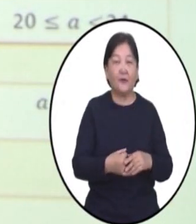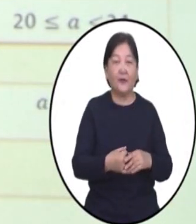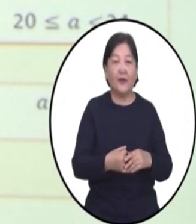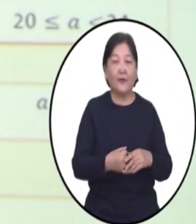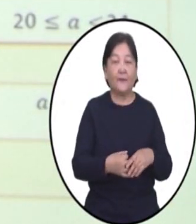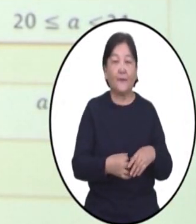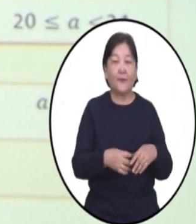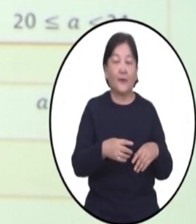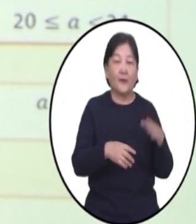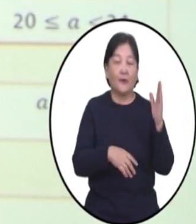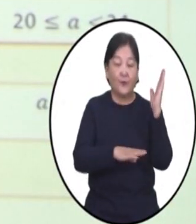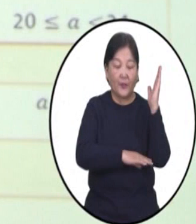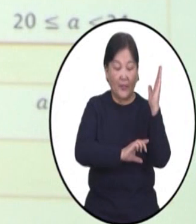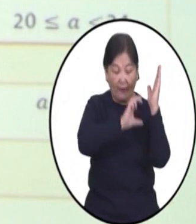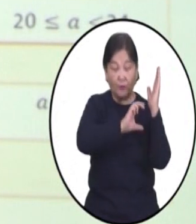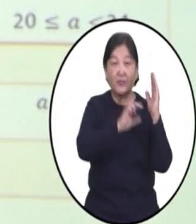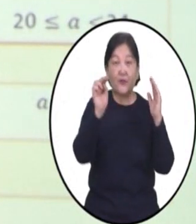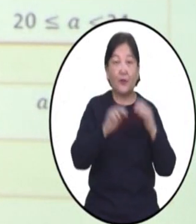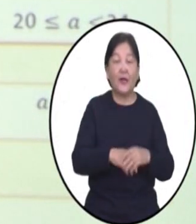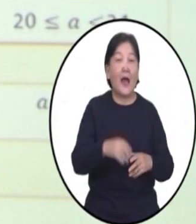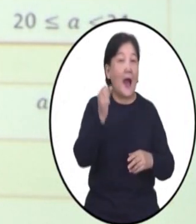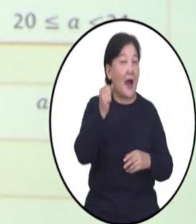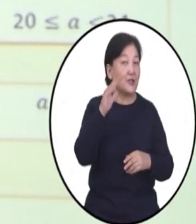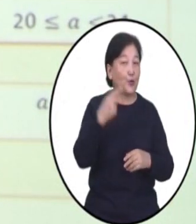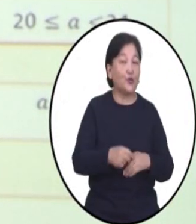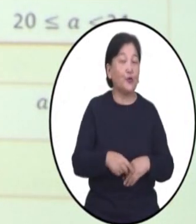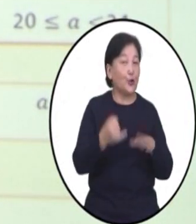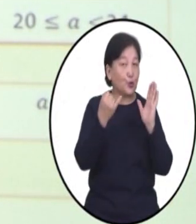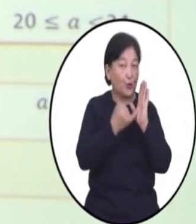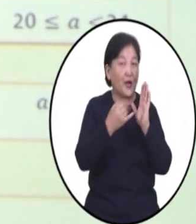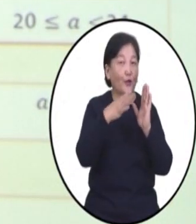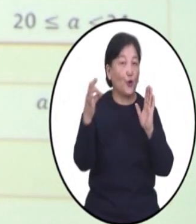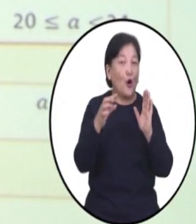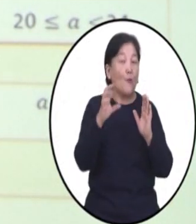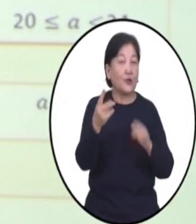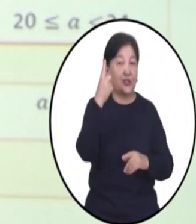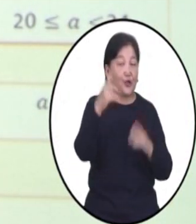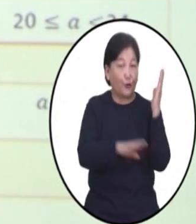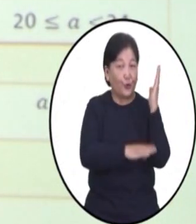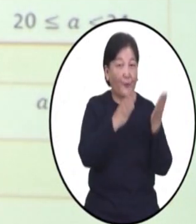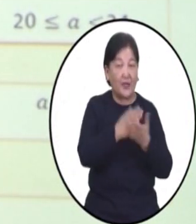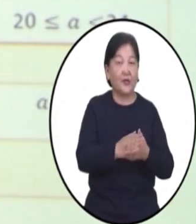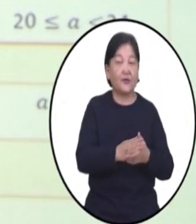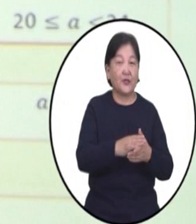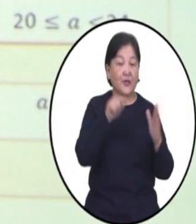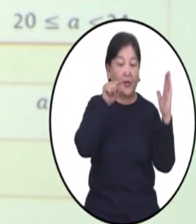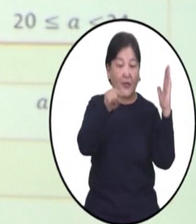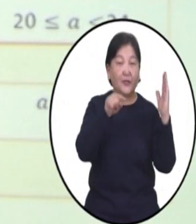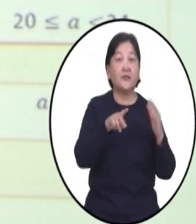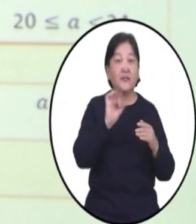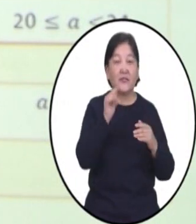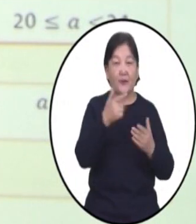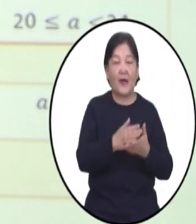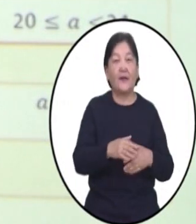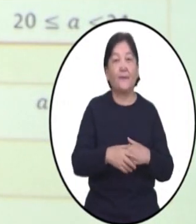өдрийг харуулж байна. Нэг өдөр гэдэг чинь бол энэ дээрээ очих юм бол А сурагч бол 6 бодлого бодсон нэг өдөр байгаа учраас тухайн завсарт харьяалагдах нь бол